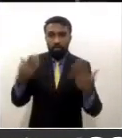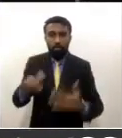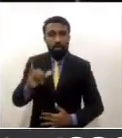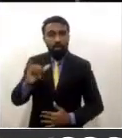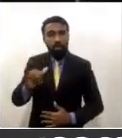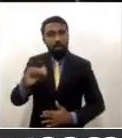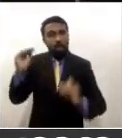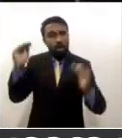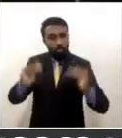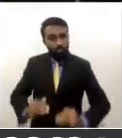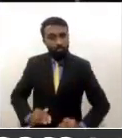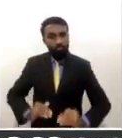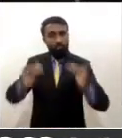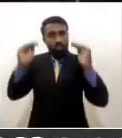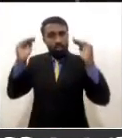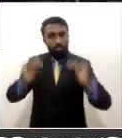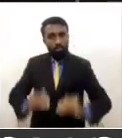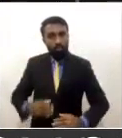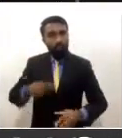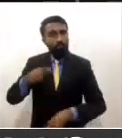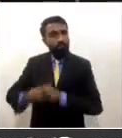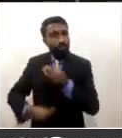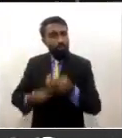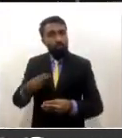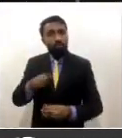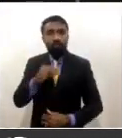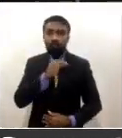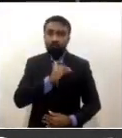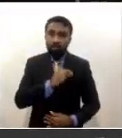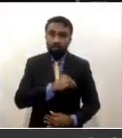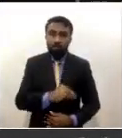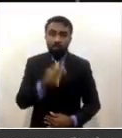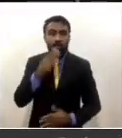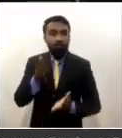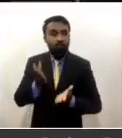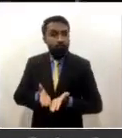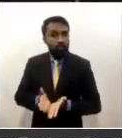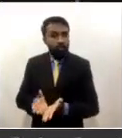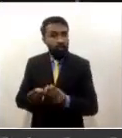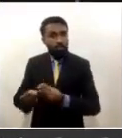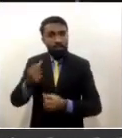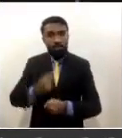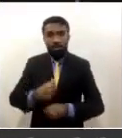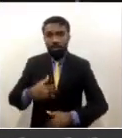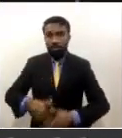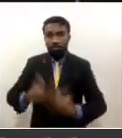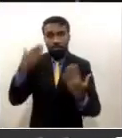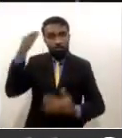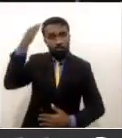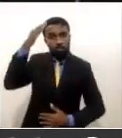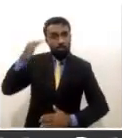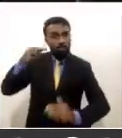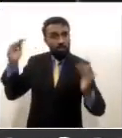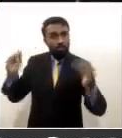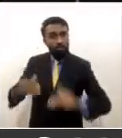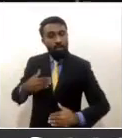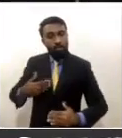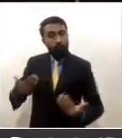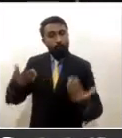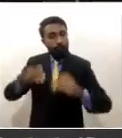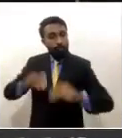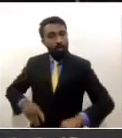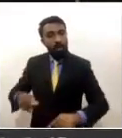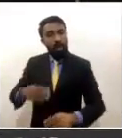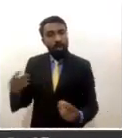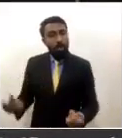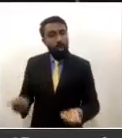මේ ව්‍යාපාරිකයෙකු දෙන්න වාසි දෙන්න නැව වරාය කිට්ටනකොට ගැසට් එකක් ගන්නවා පොල් තෙල් අඩු කරලා මිනිහා ලෝඩ් එක බාගත්තට පස්සේ ආය වැඩි කරලා ගන්නවා. මේකයි උනේ දිගින්